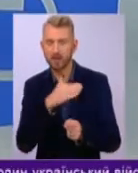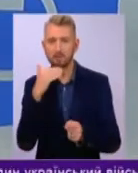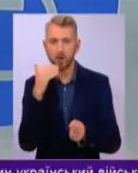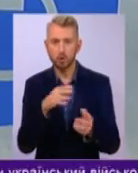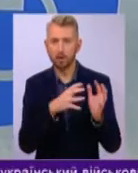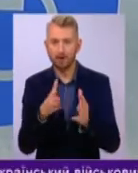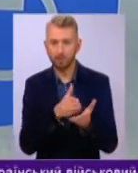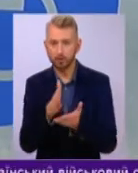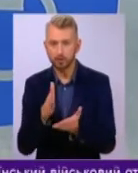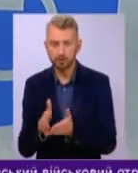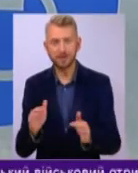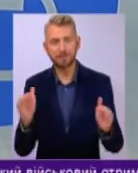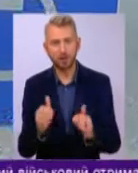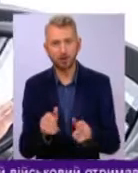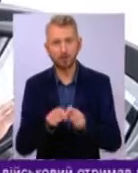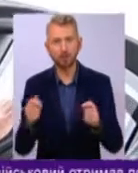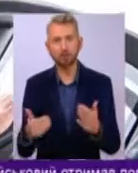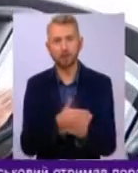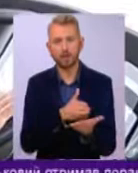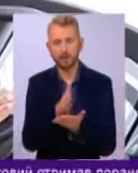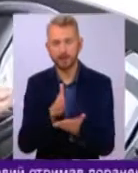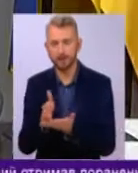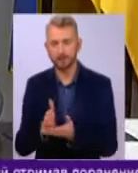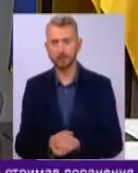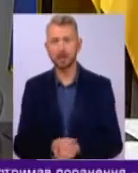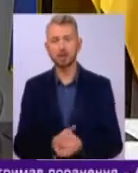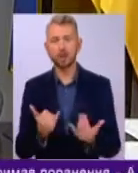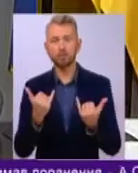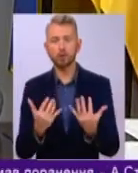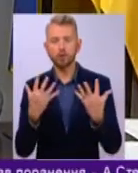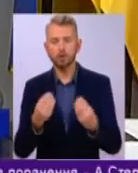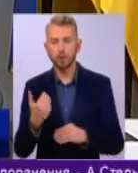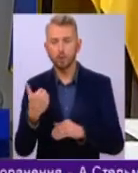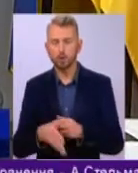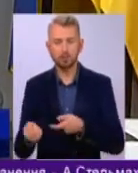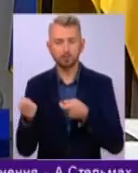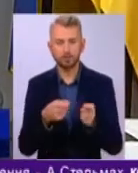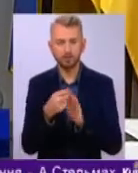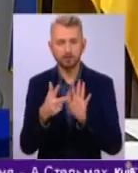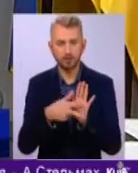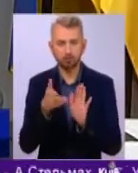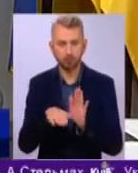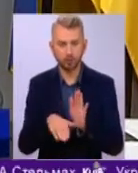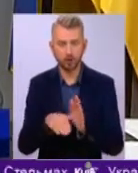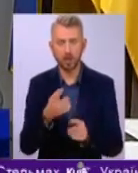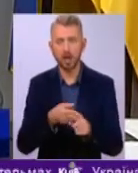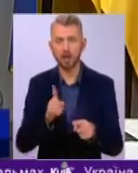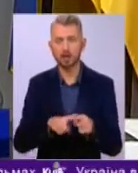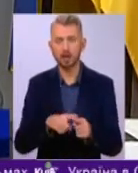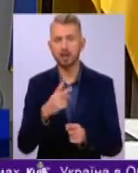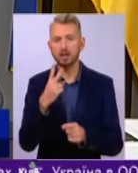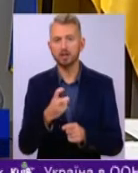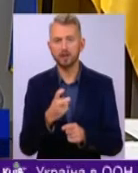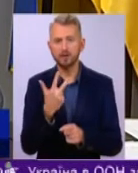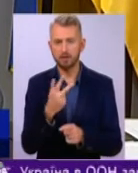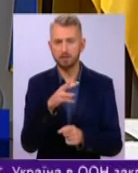зменшаться, відкриють і нові лінії. На сьогоднішній день вже прийшли 18, це 203